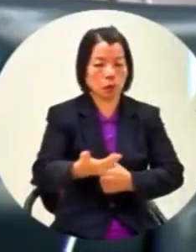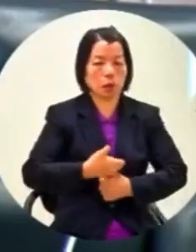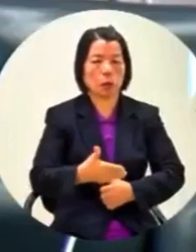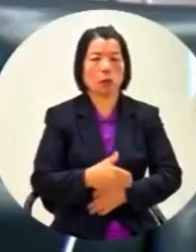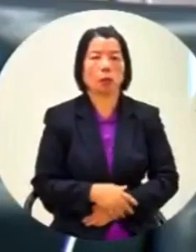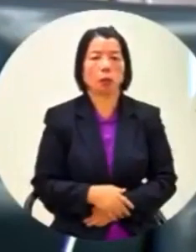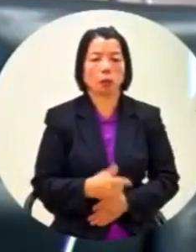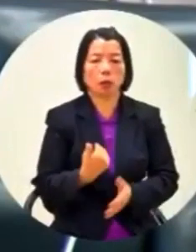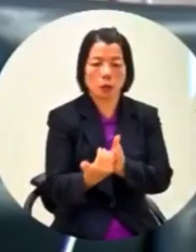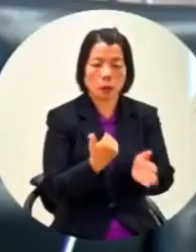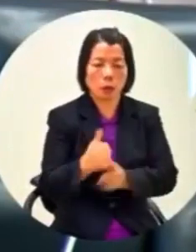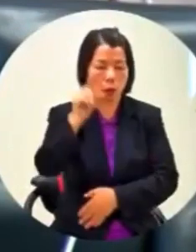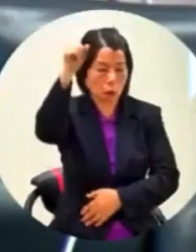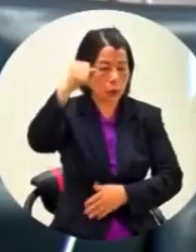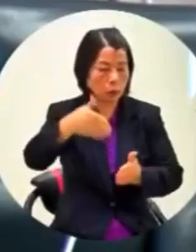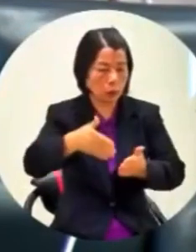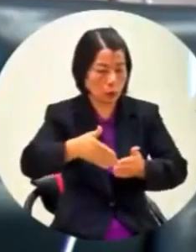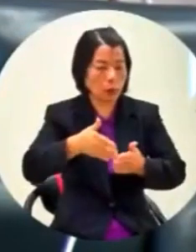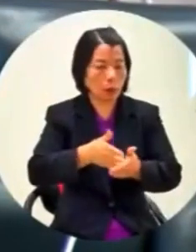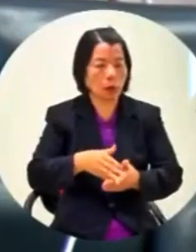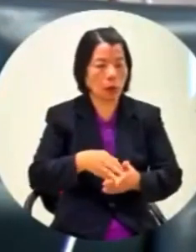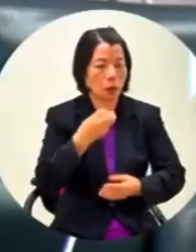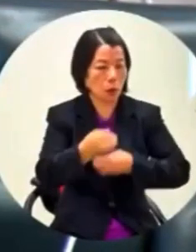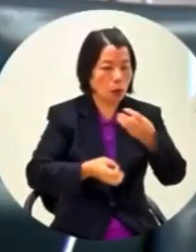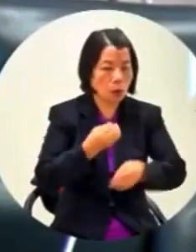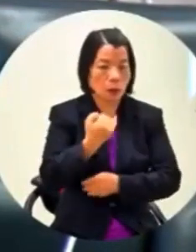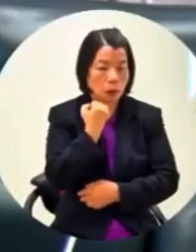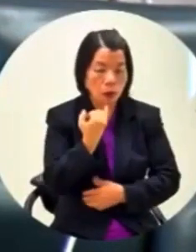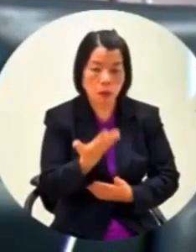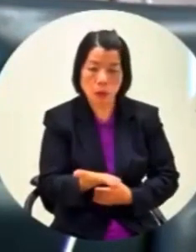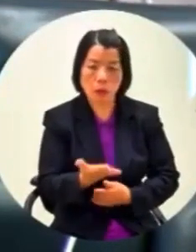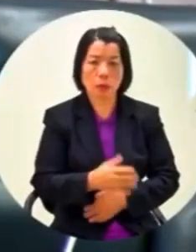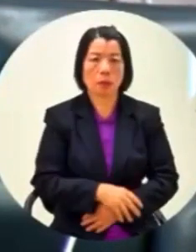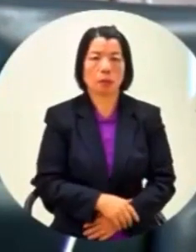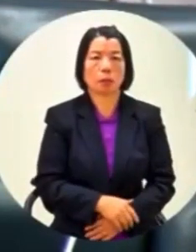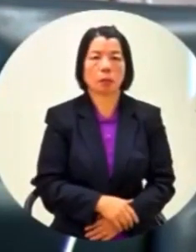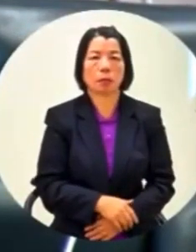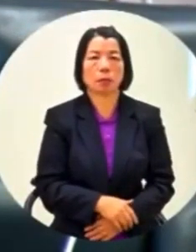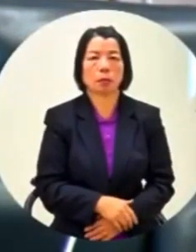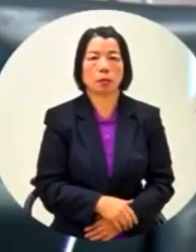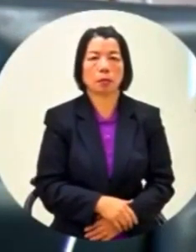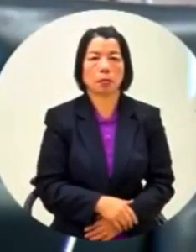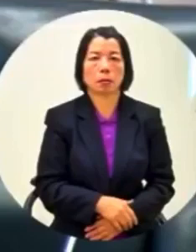我刚刚举手要发言的一些意见好好的讲完呢？